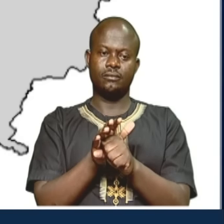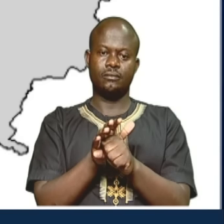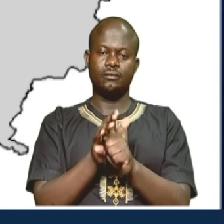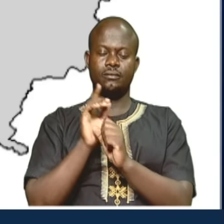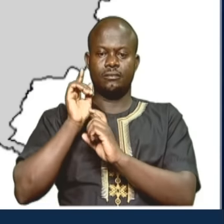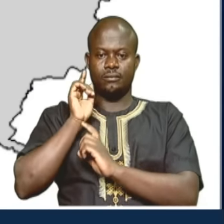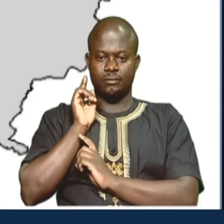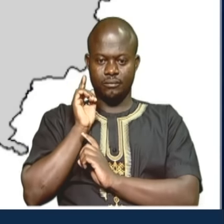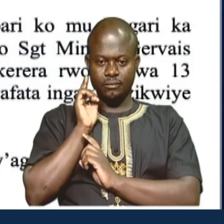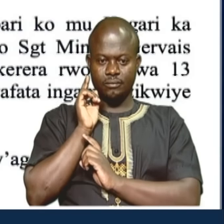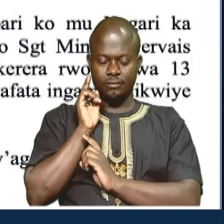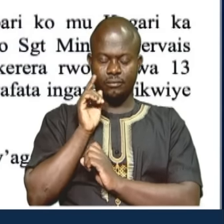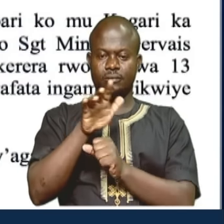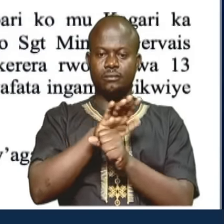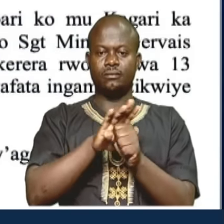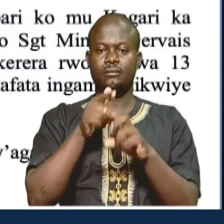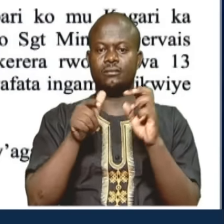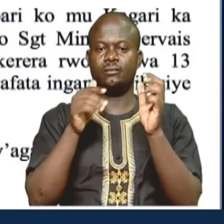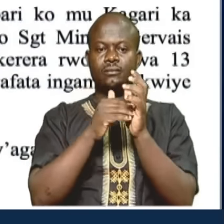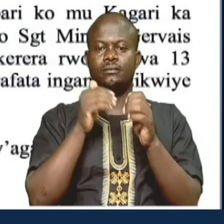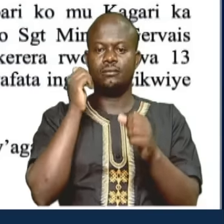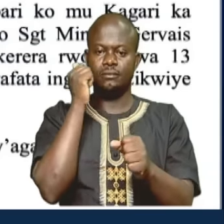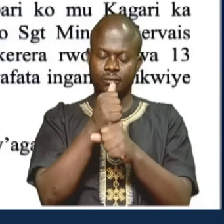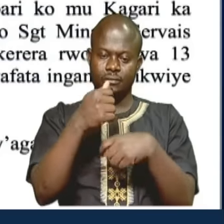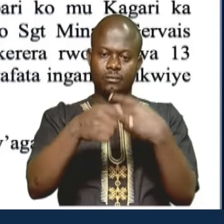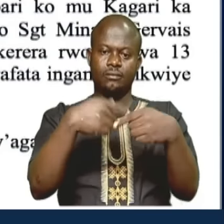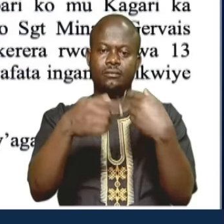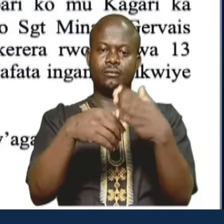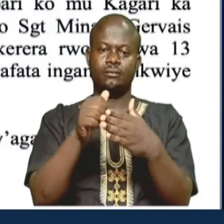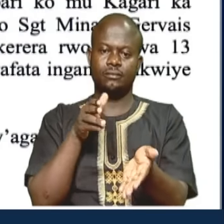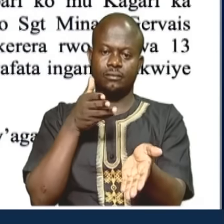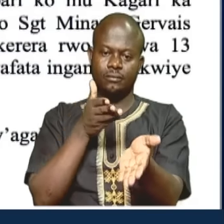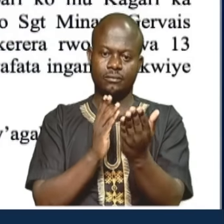umutekano ari wose, kandi turi gukomeza gukurikirana